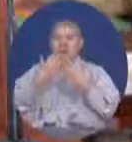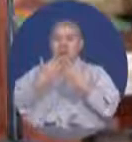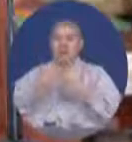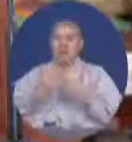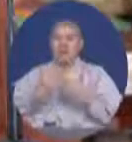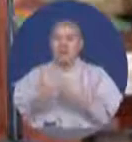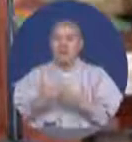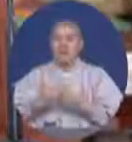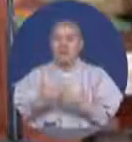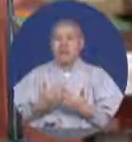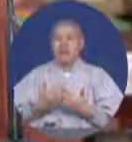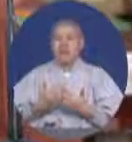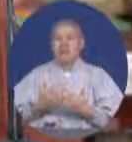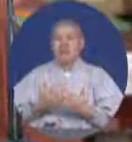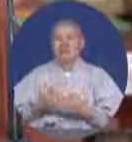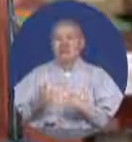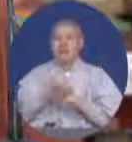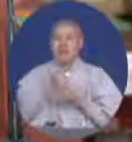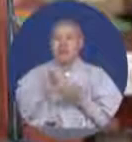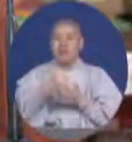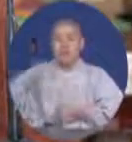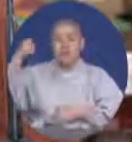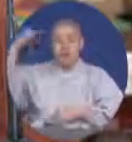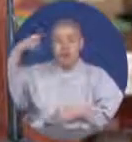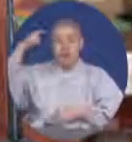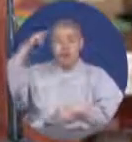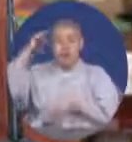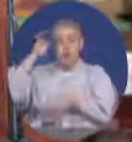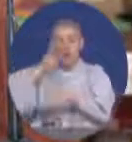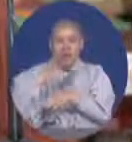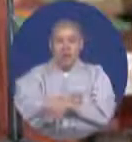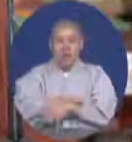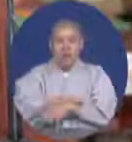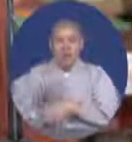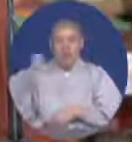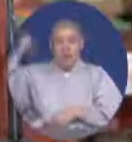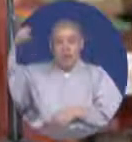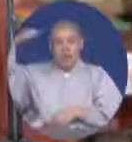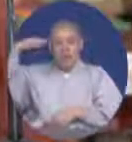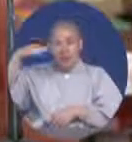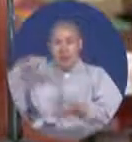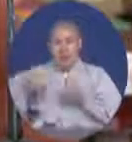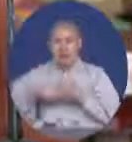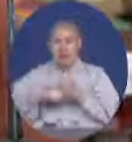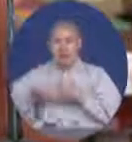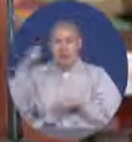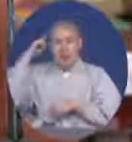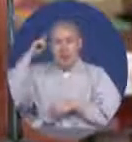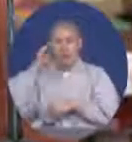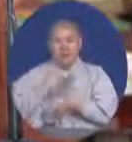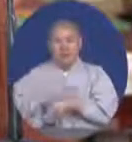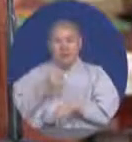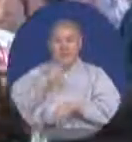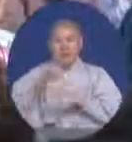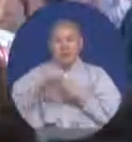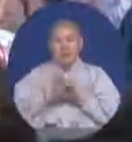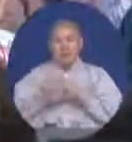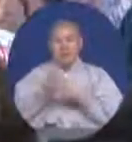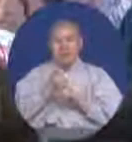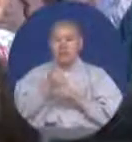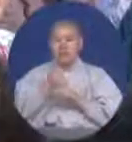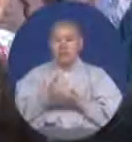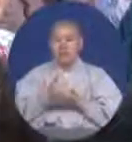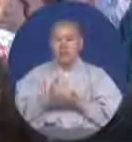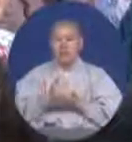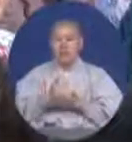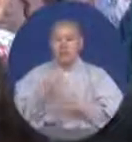뭐냐? 반야광이에요. 지혜광. 반야지혜의 광명이다 이 말이죠. 반야가 없으면 부처님은 없어요.